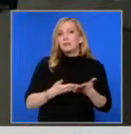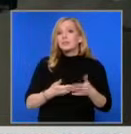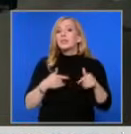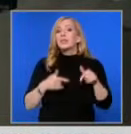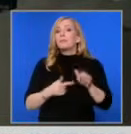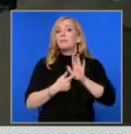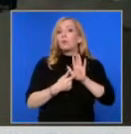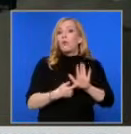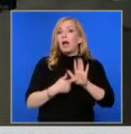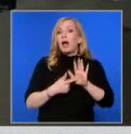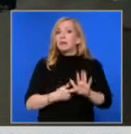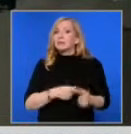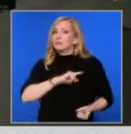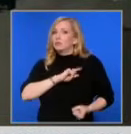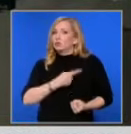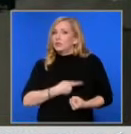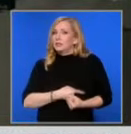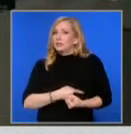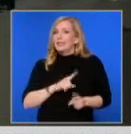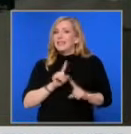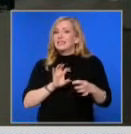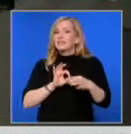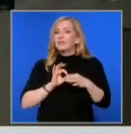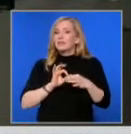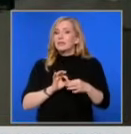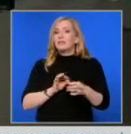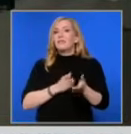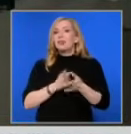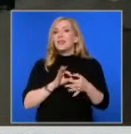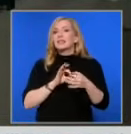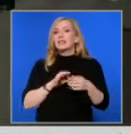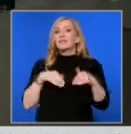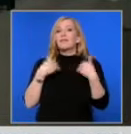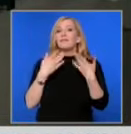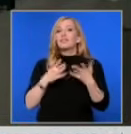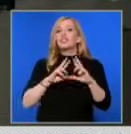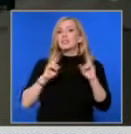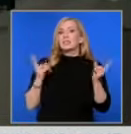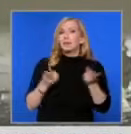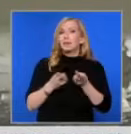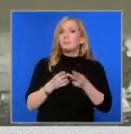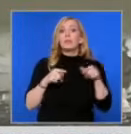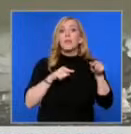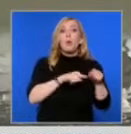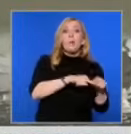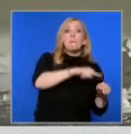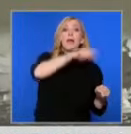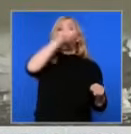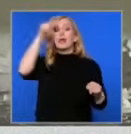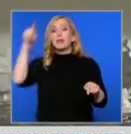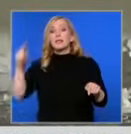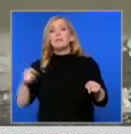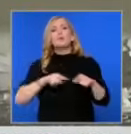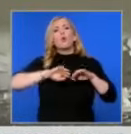като демонстрация на своята сила и независимост и като вариант за връзка с външния свят. Преместването му толкова далеч от Москва е